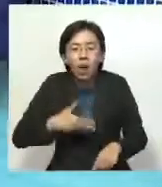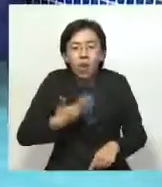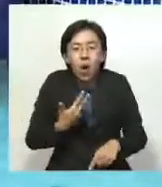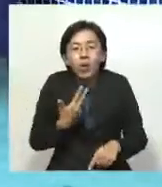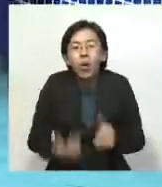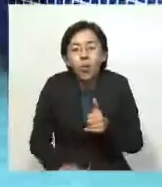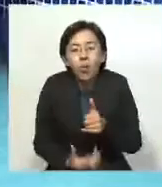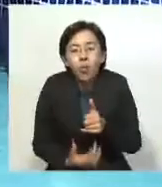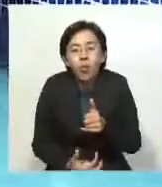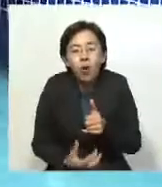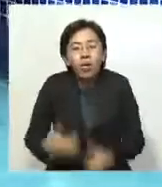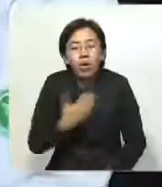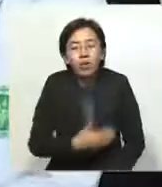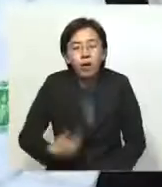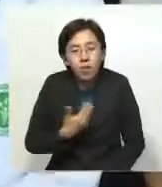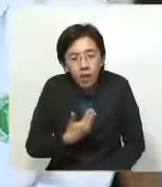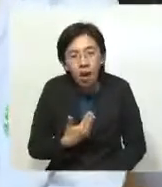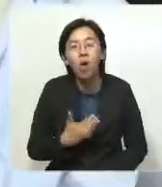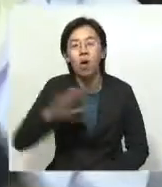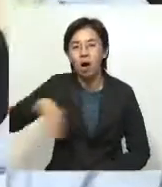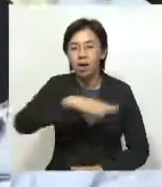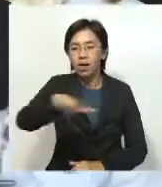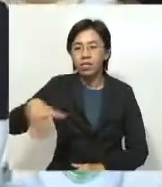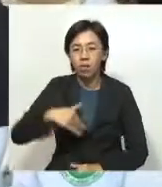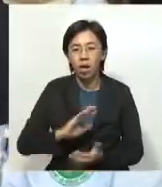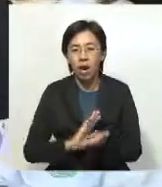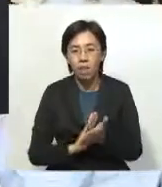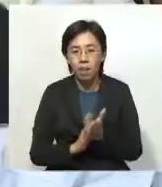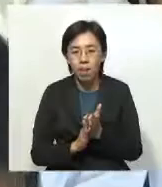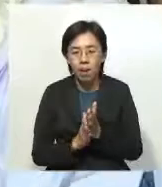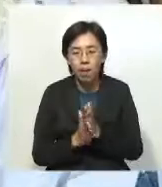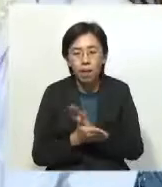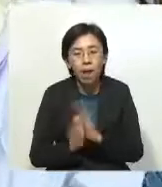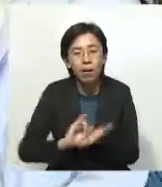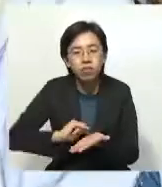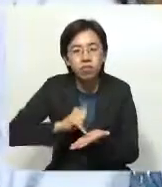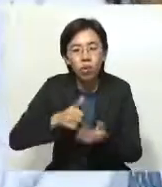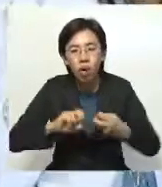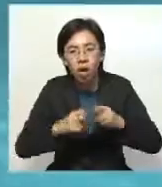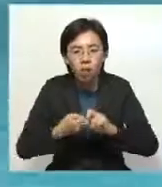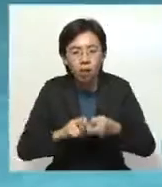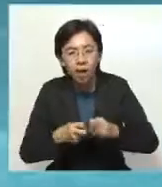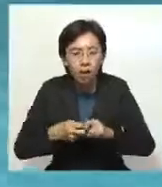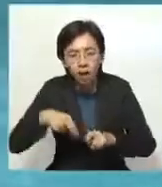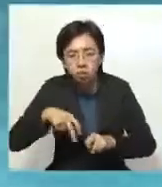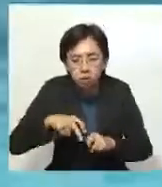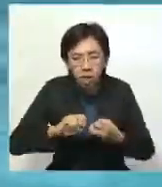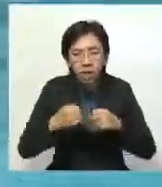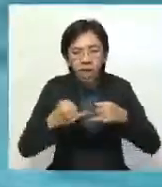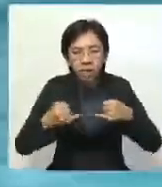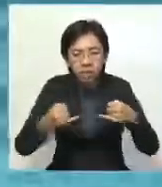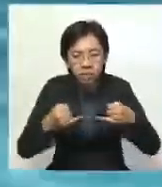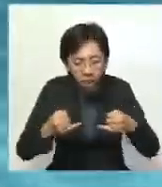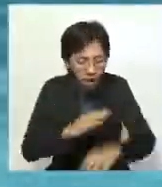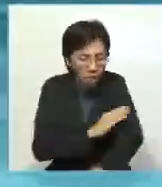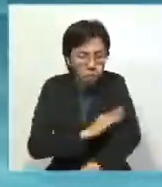ภาพทางการแพทย์และการแพทย์ทางเลือกในการฟื้นฟูสภาพผู้ป่วยที่มีปัญหาการเคลื่อนไหวจากระบบประสาทและกล้